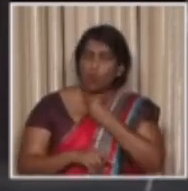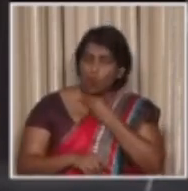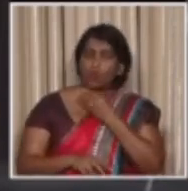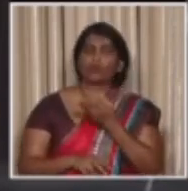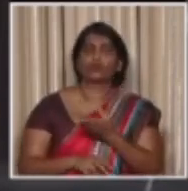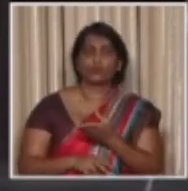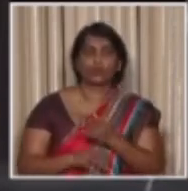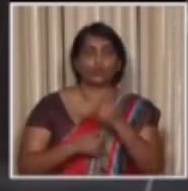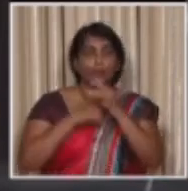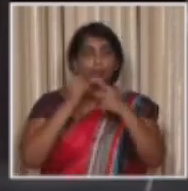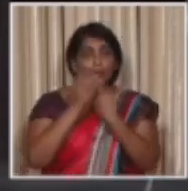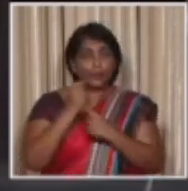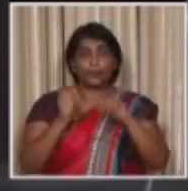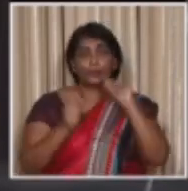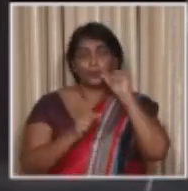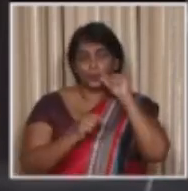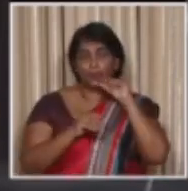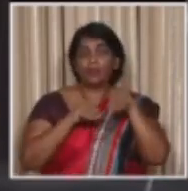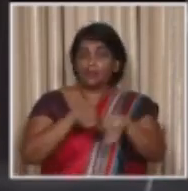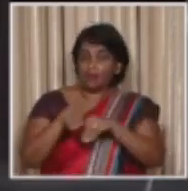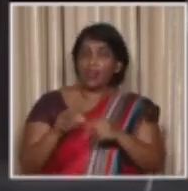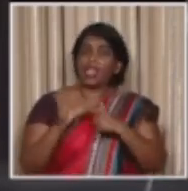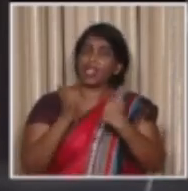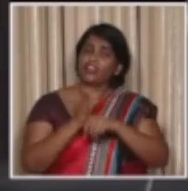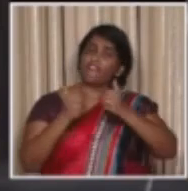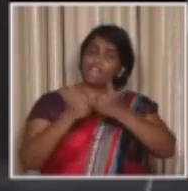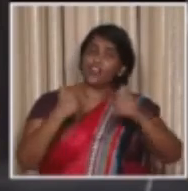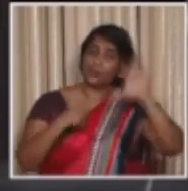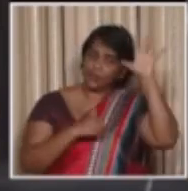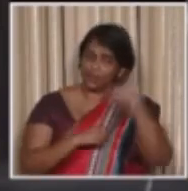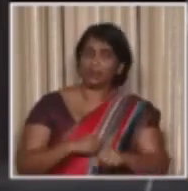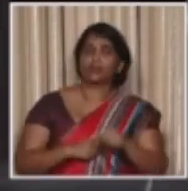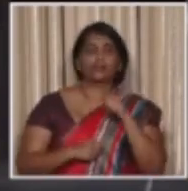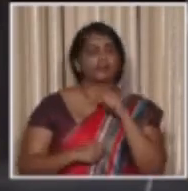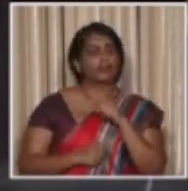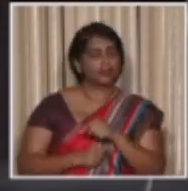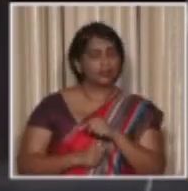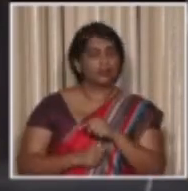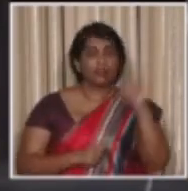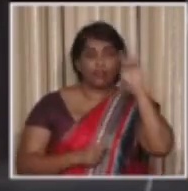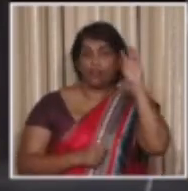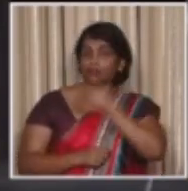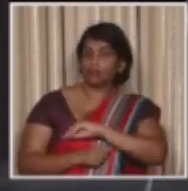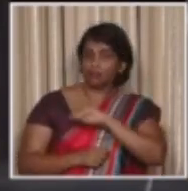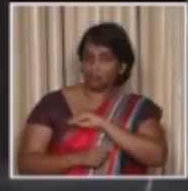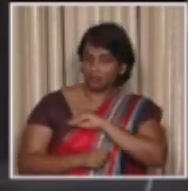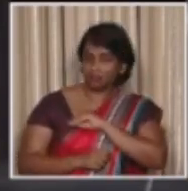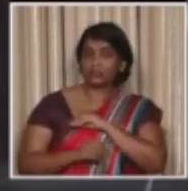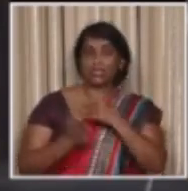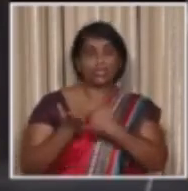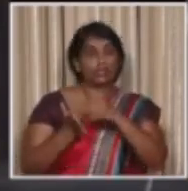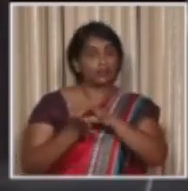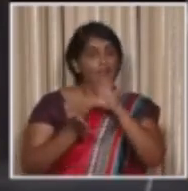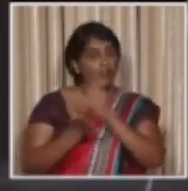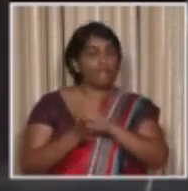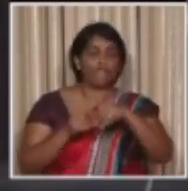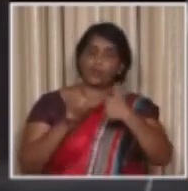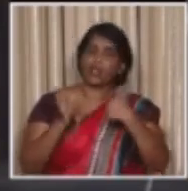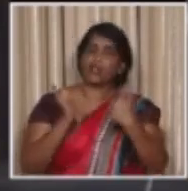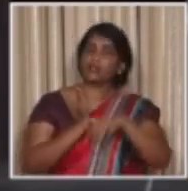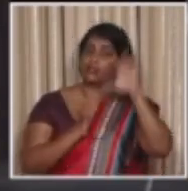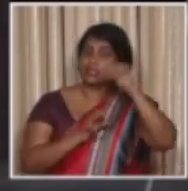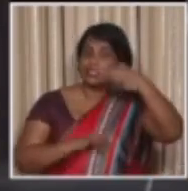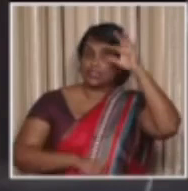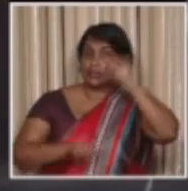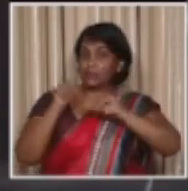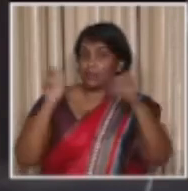කරන්නේ ගංජා වවඩ වල වෙනම පනතක් ගේමු ඖෂධ නියාමන පනත ගණිකා වෘත්තිය නීතිගත කරන්න ඕන නම් වෙනම පනතක් ගේමු